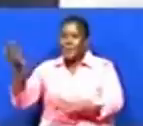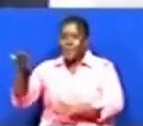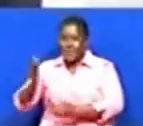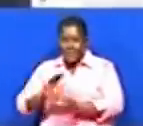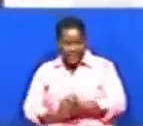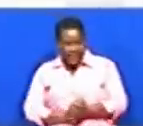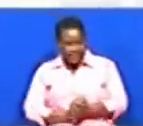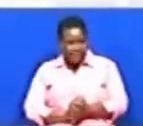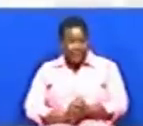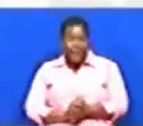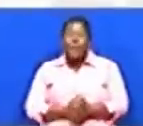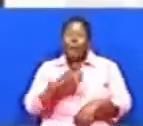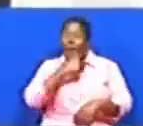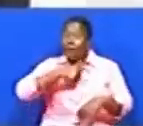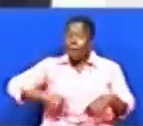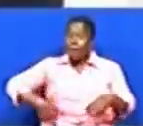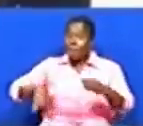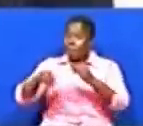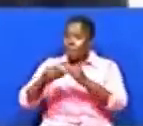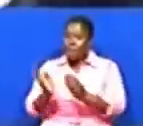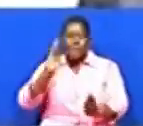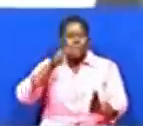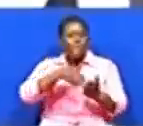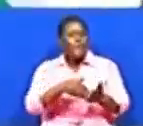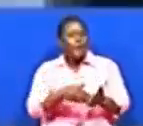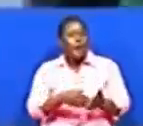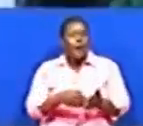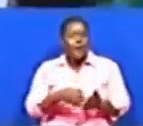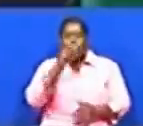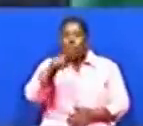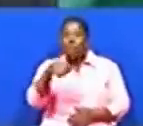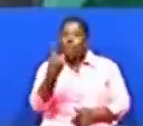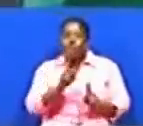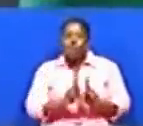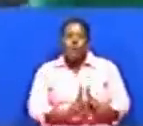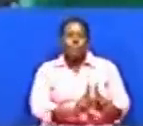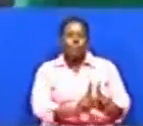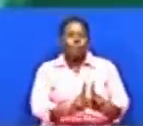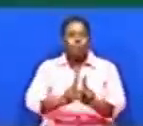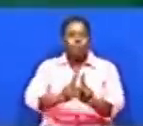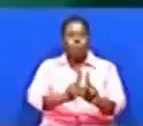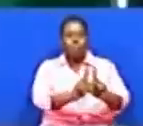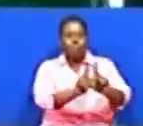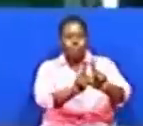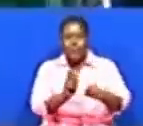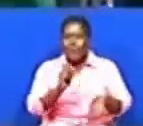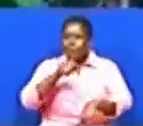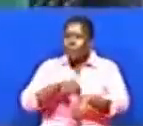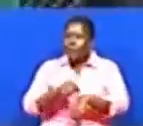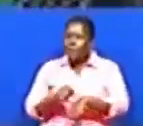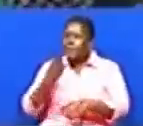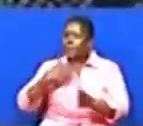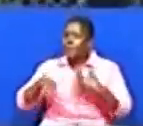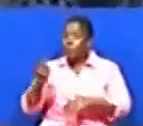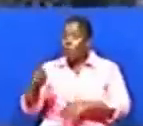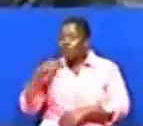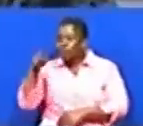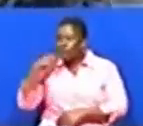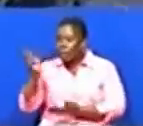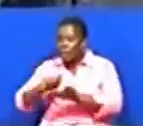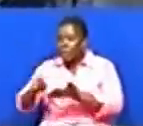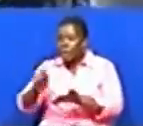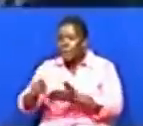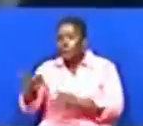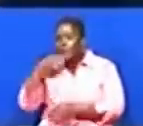uzito na ushawishi wao. Wakati huo John Magufuli alikuja na mtu mmoja tu aliyemsindikiza, na hata alipotakiwa kuongea